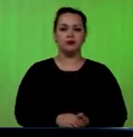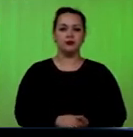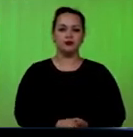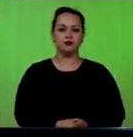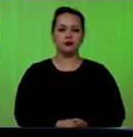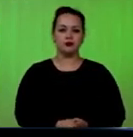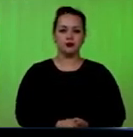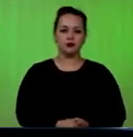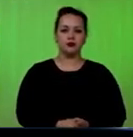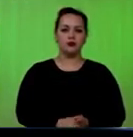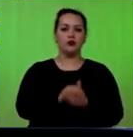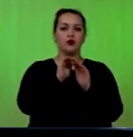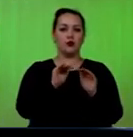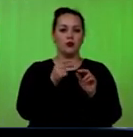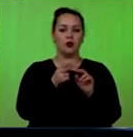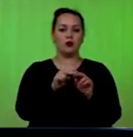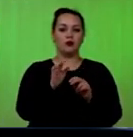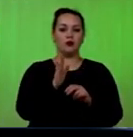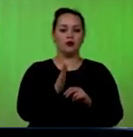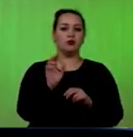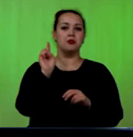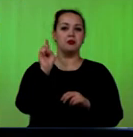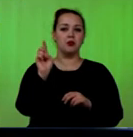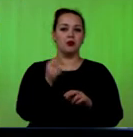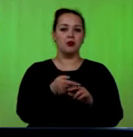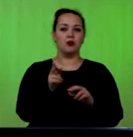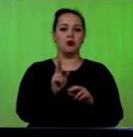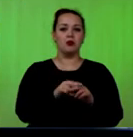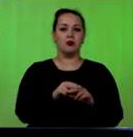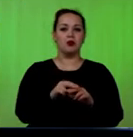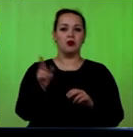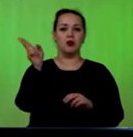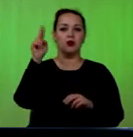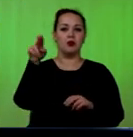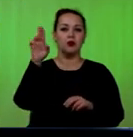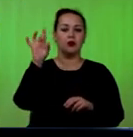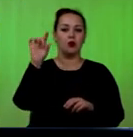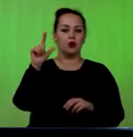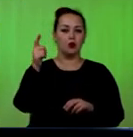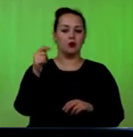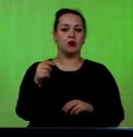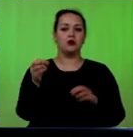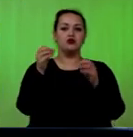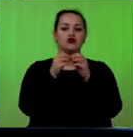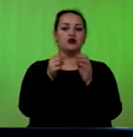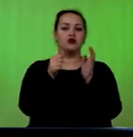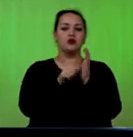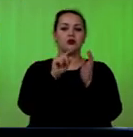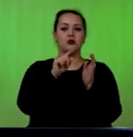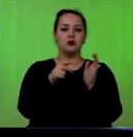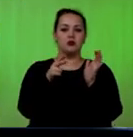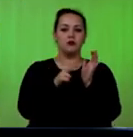конечно ребята это будет вариант b это будет дробь десятичная 6 целых 8